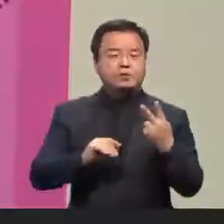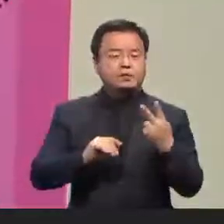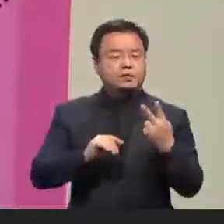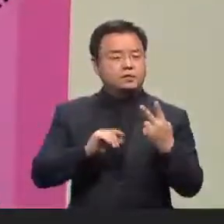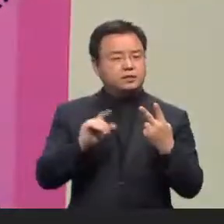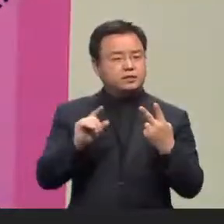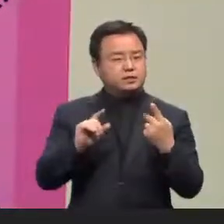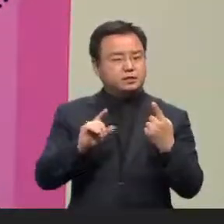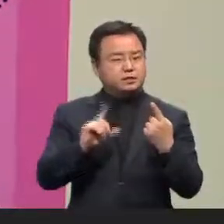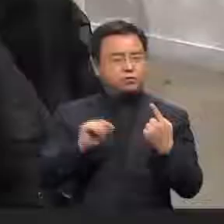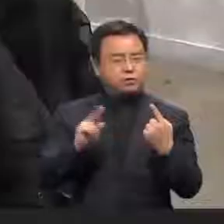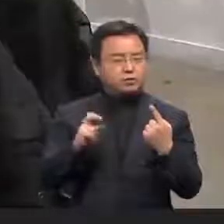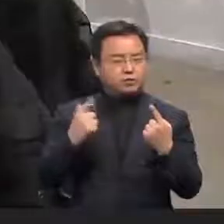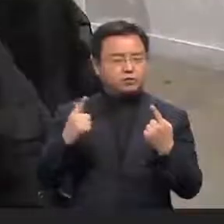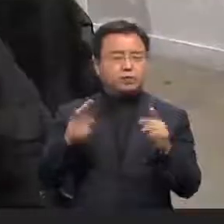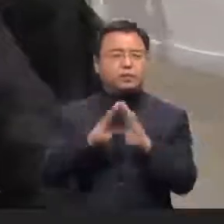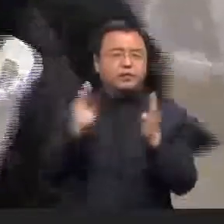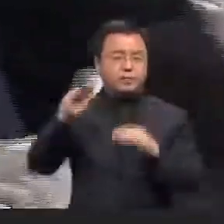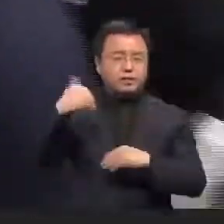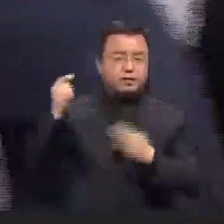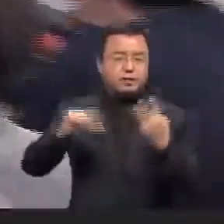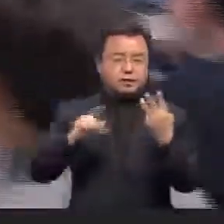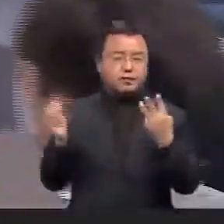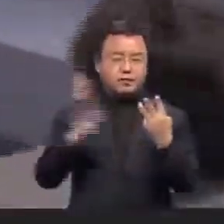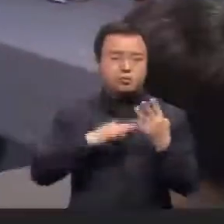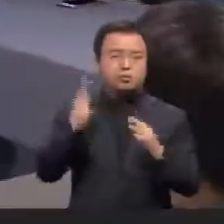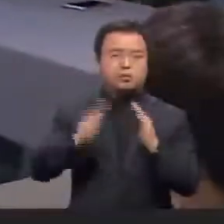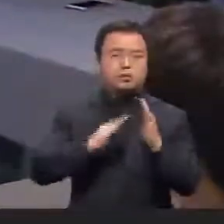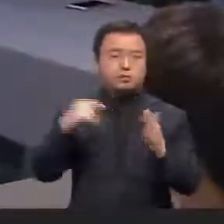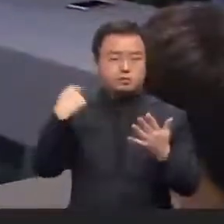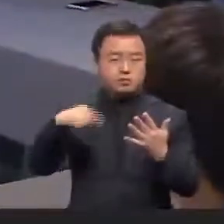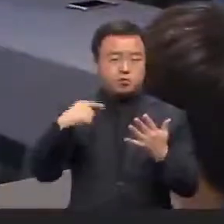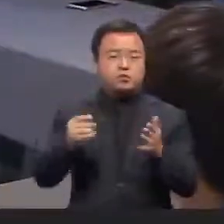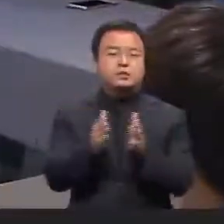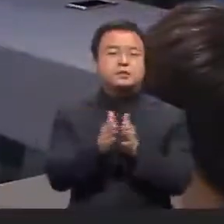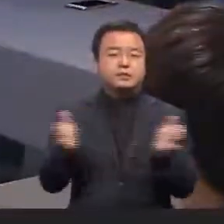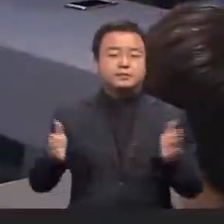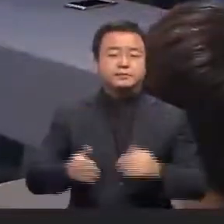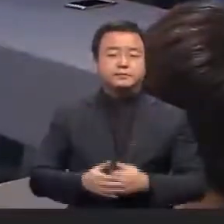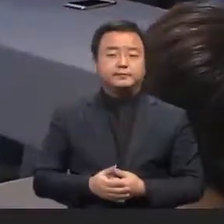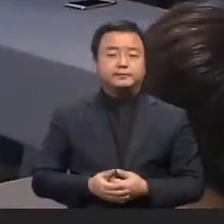개교식을 진행한 뒤 3월부터 정식 수업에 들어갑니다. EBS 뉴스 금창호입니다.